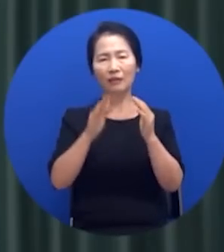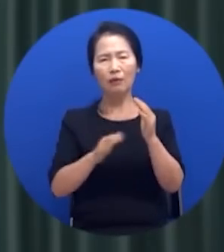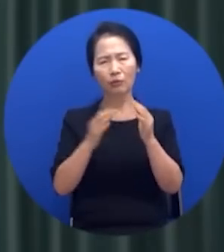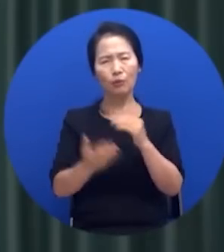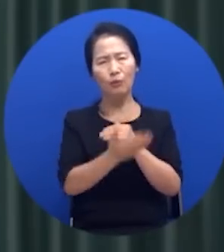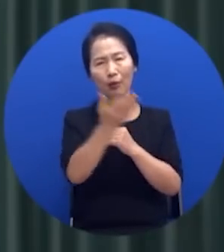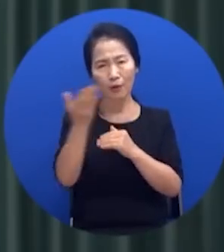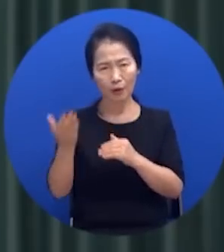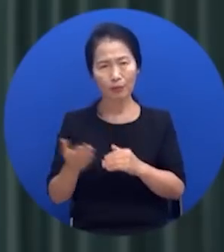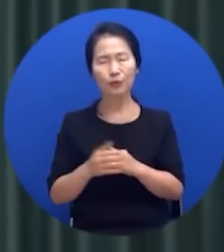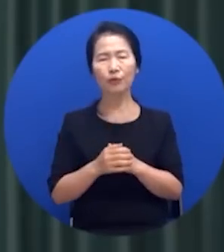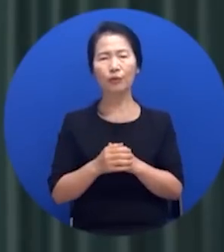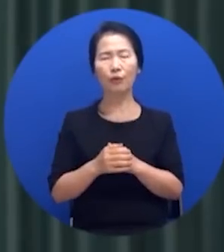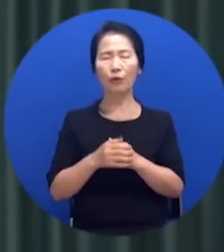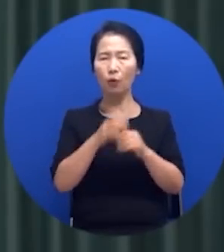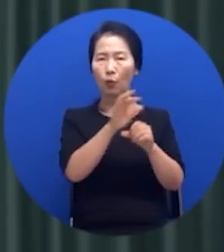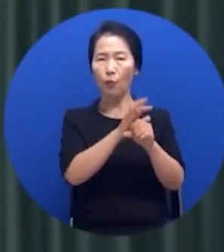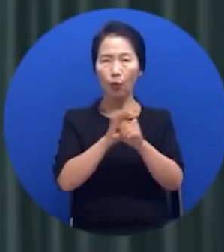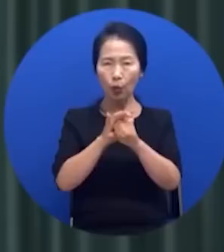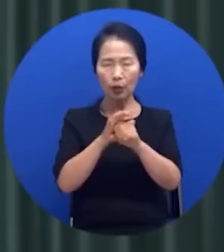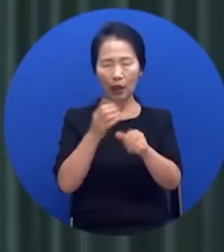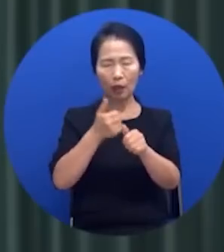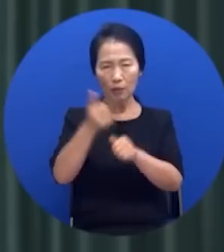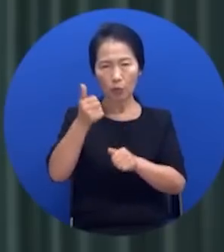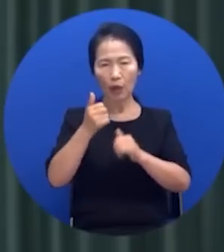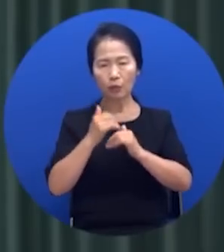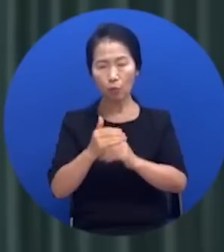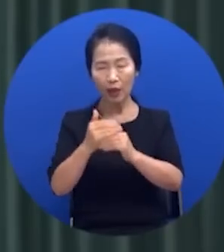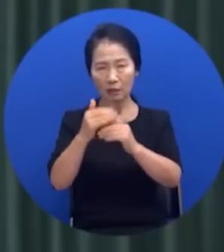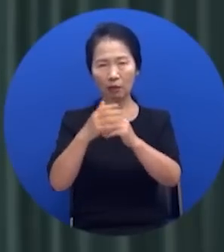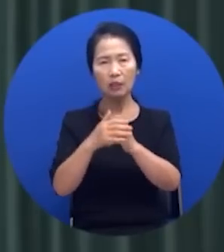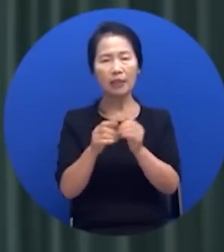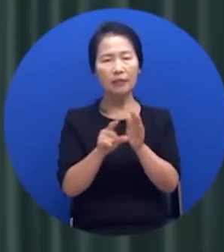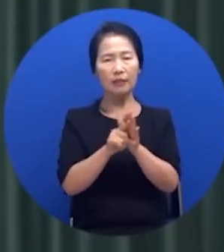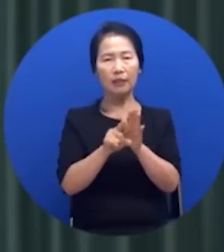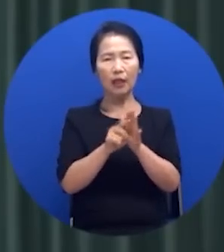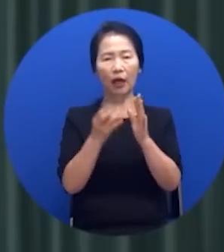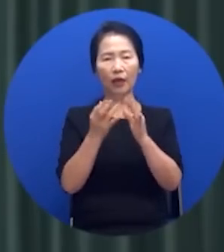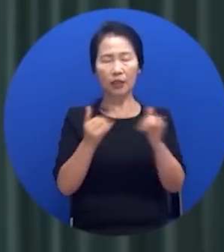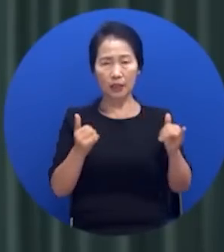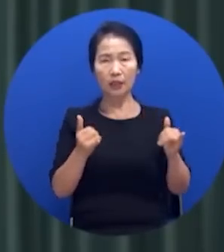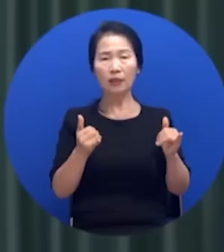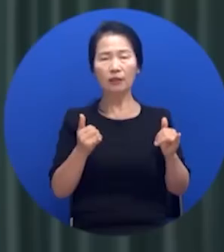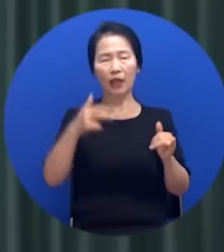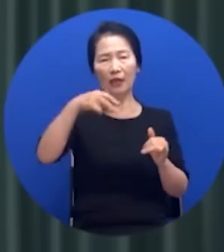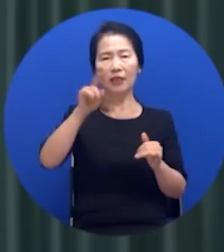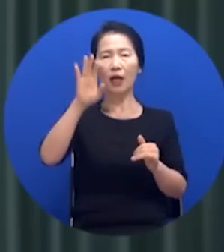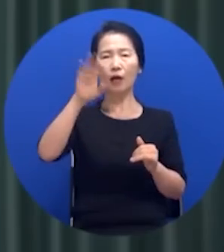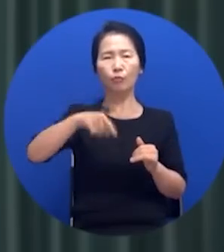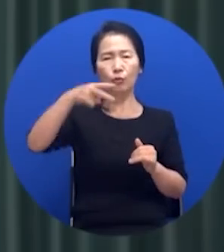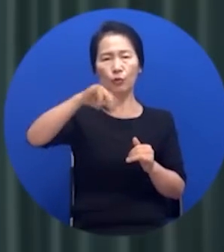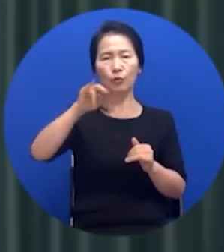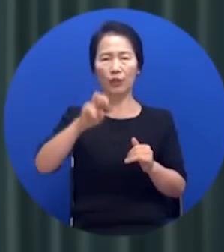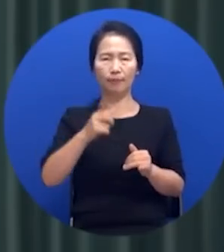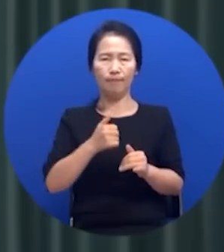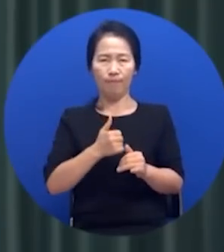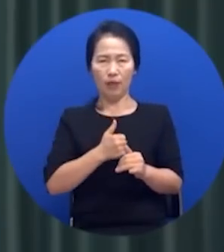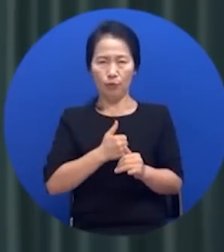여러분, 코로나를 극복하는 과정에서 신앙인의 자부심에 대해 많은 생각을 하게